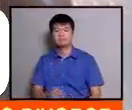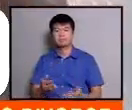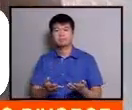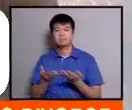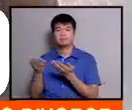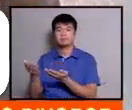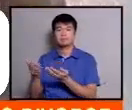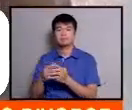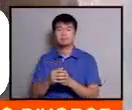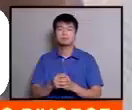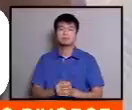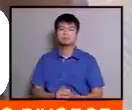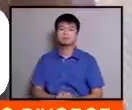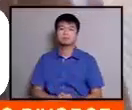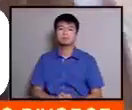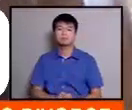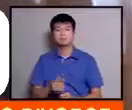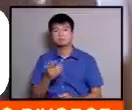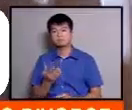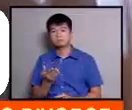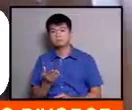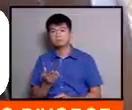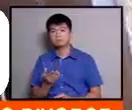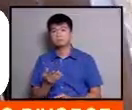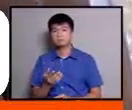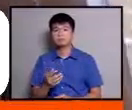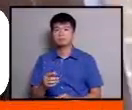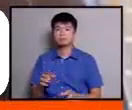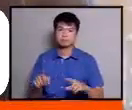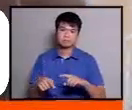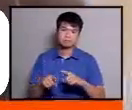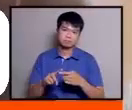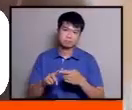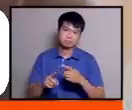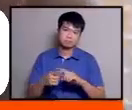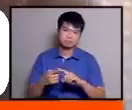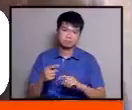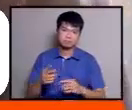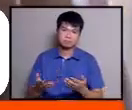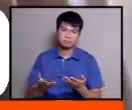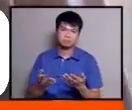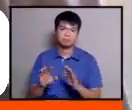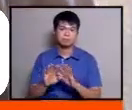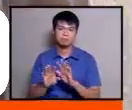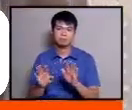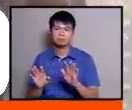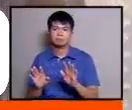ganito. Yan lang naman, puro man tayo magkaibigan dito. Huwag na lang